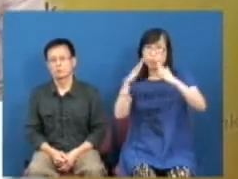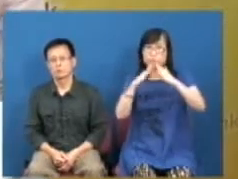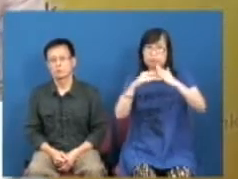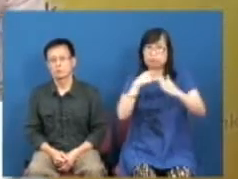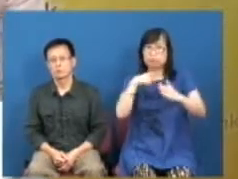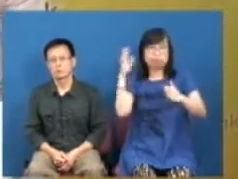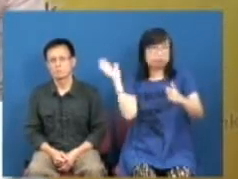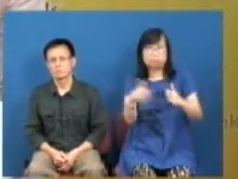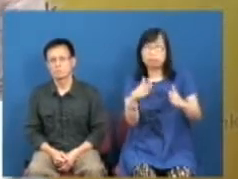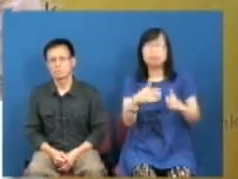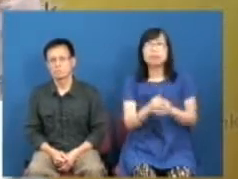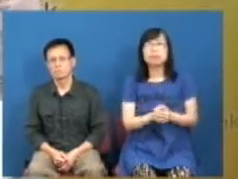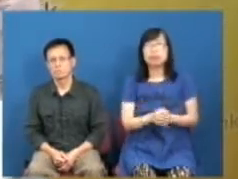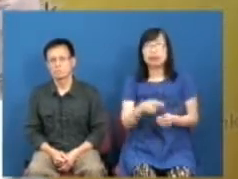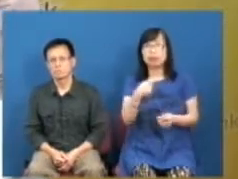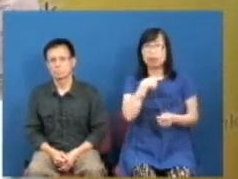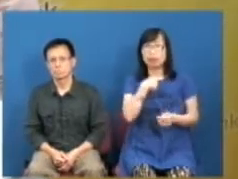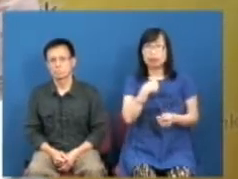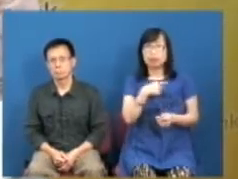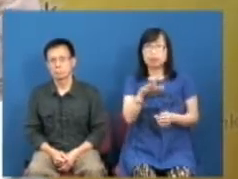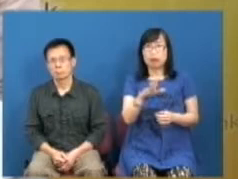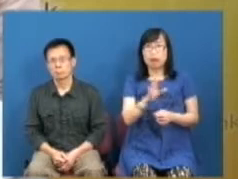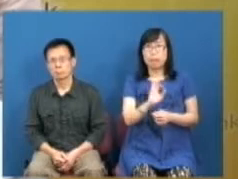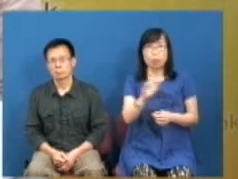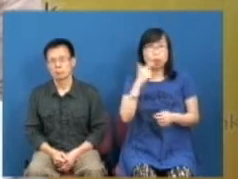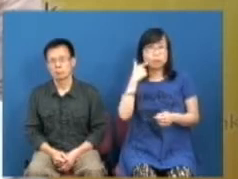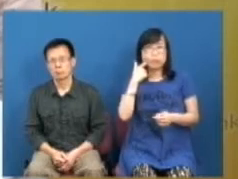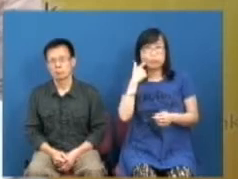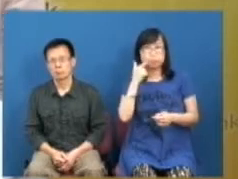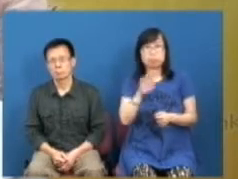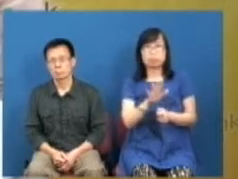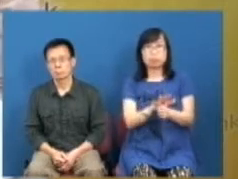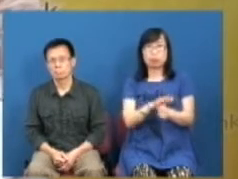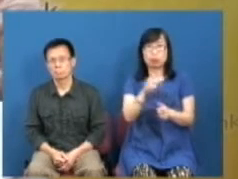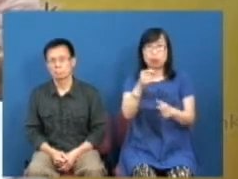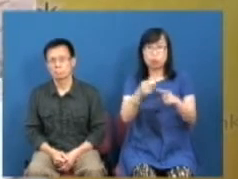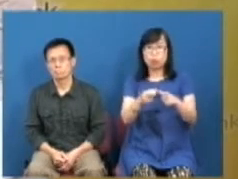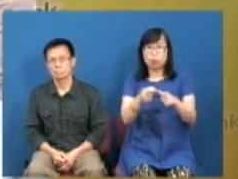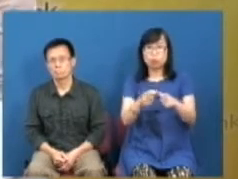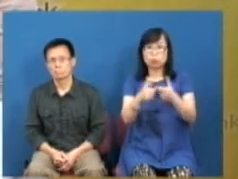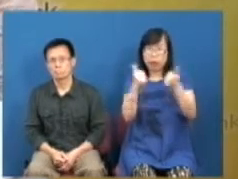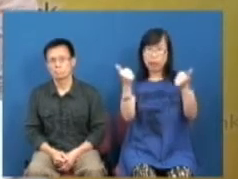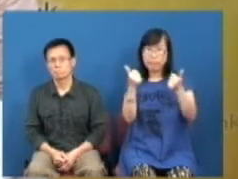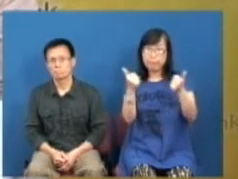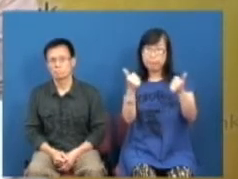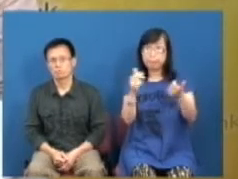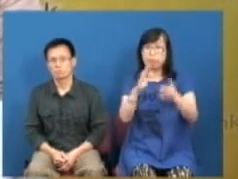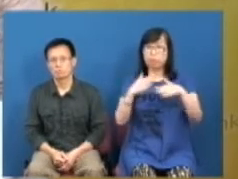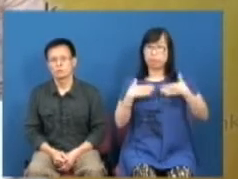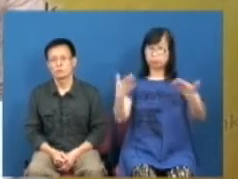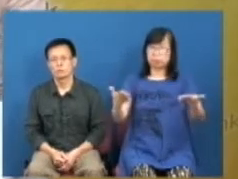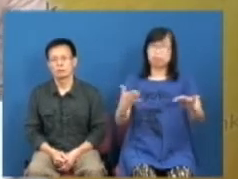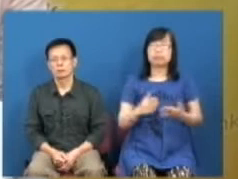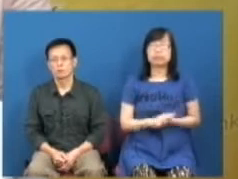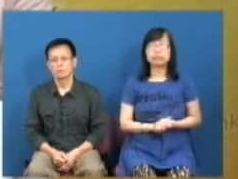嘅。即係我始終覺得咧，一佢哋唔嚴守即係我哋公眾一啲即係合理嘅一啲表達，即